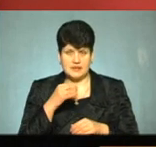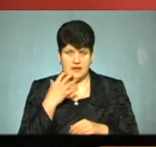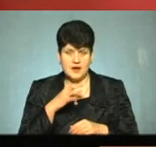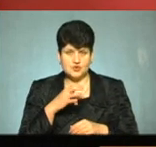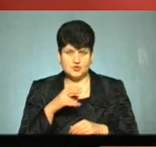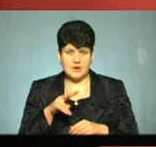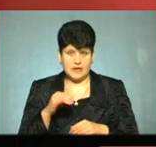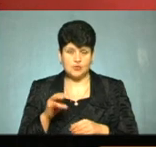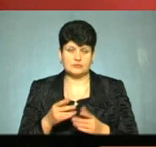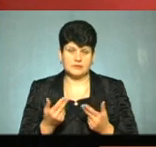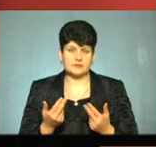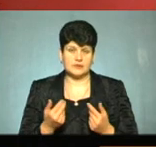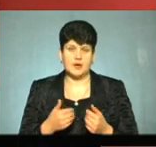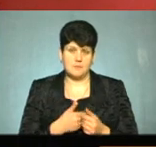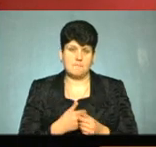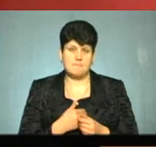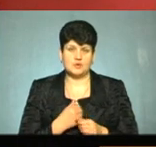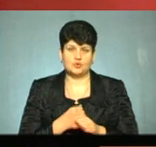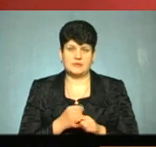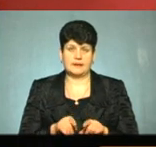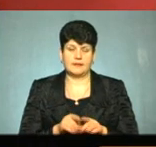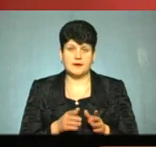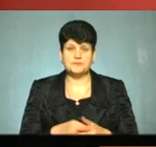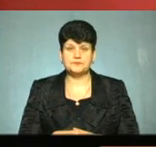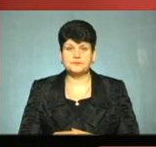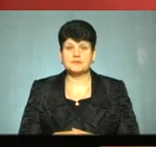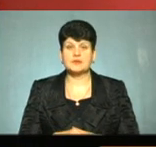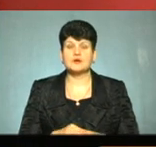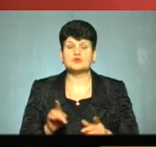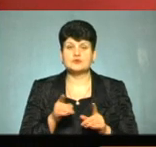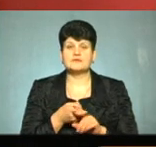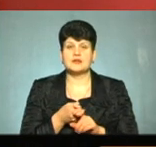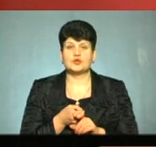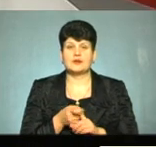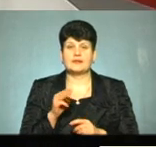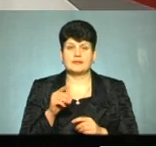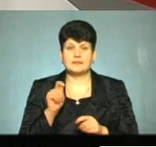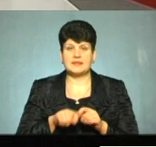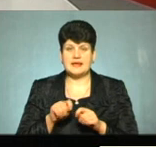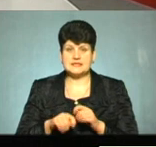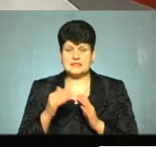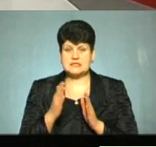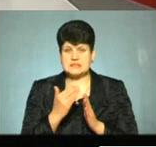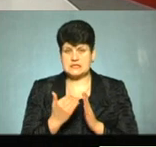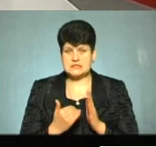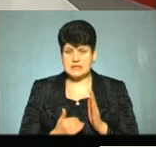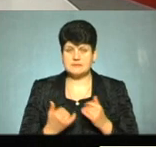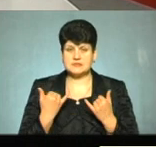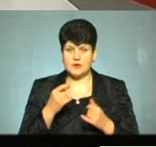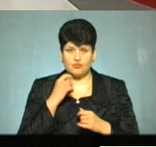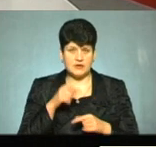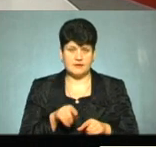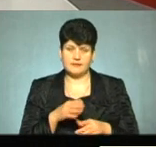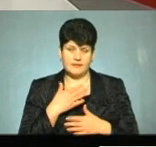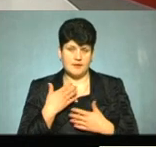на гарячу лінію, правильно? Ну, бажано так, бажано робити це так. Стосовно тест-систем, наразі в Україні